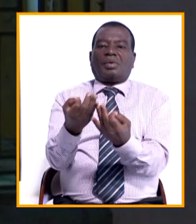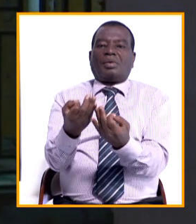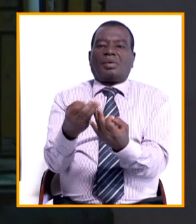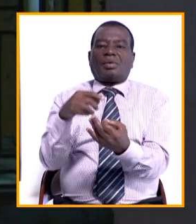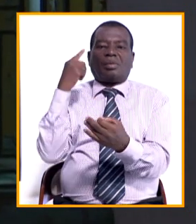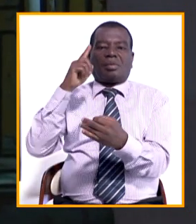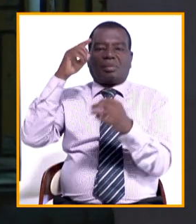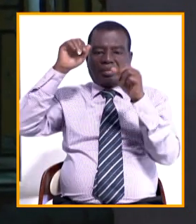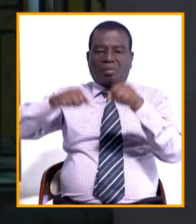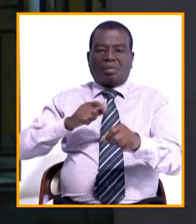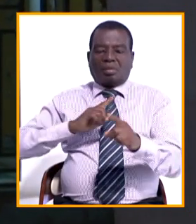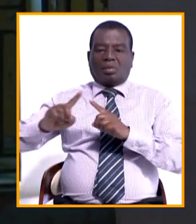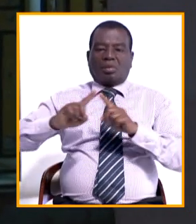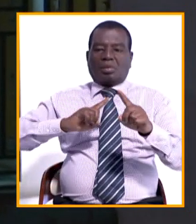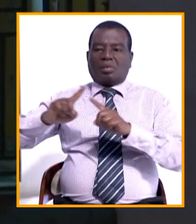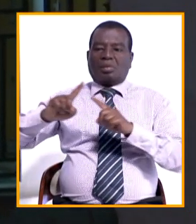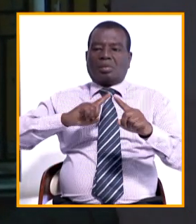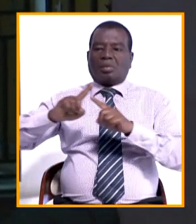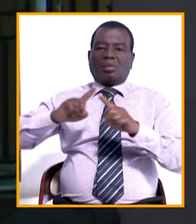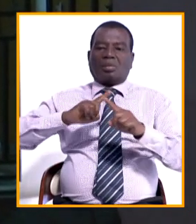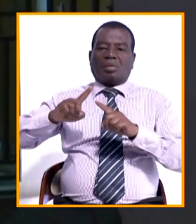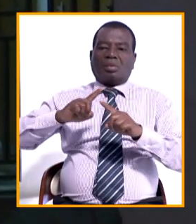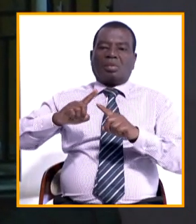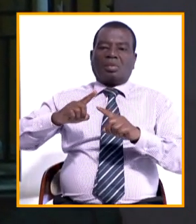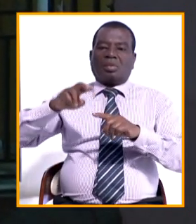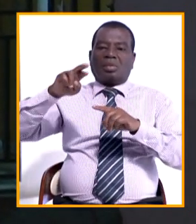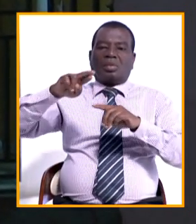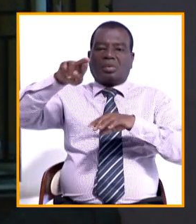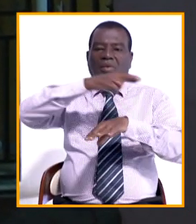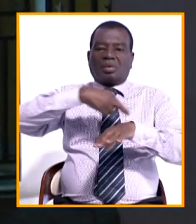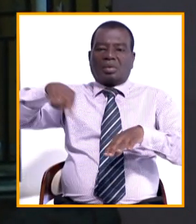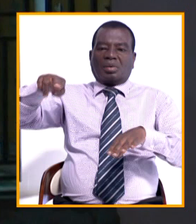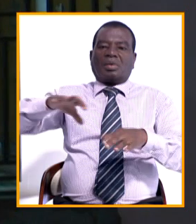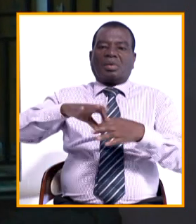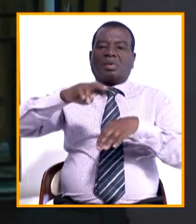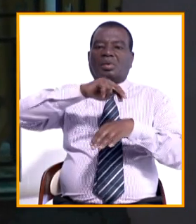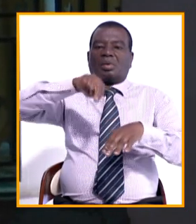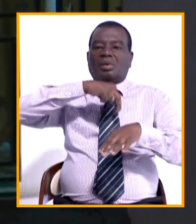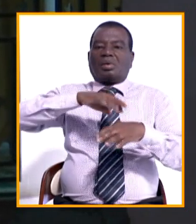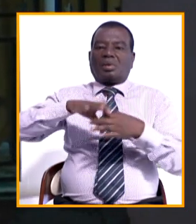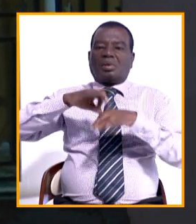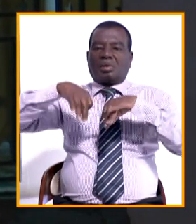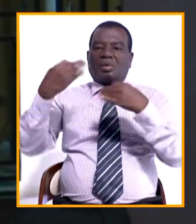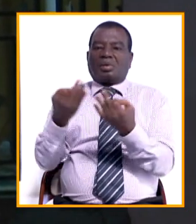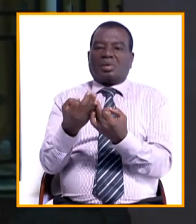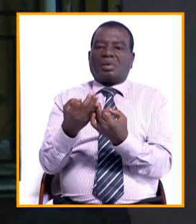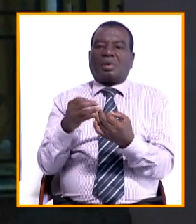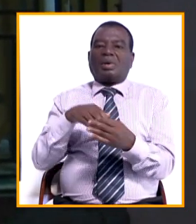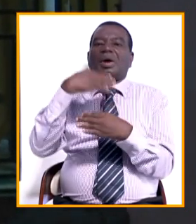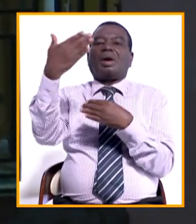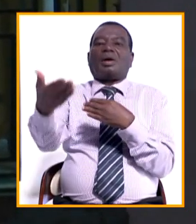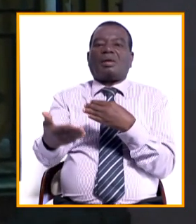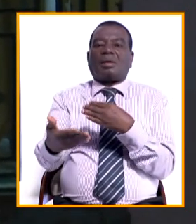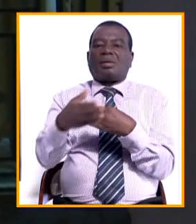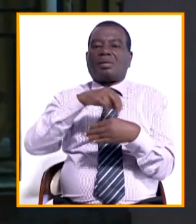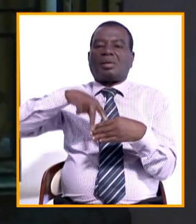pour pouvoir échanger et parler de la religion aussi, au niveau de la famille aussi. Et ensuite de ça, puis ici,